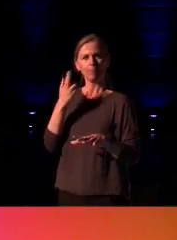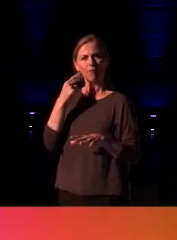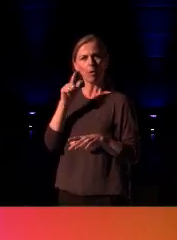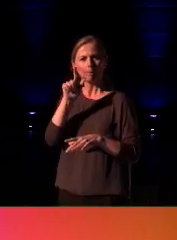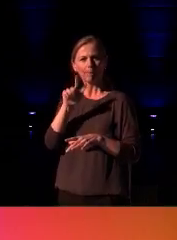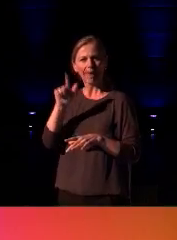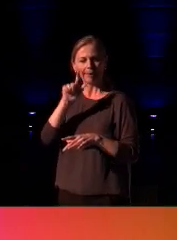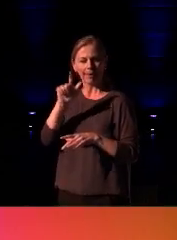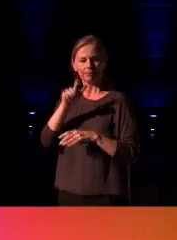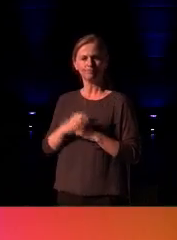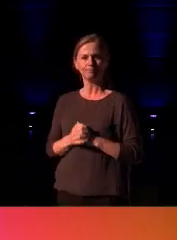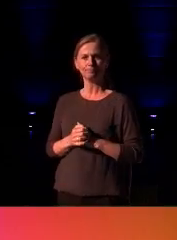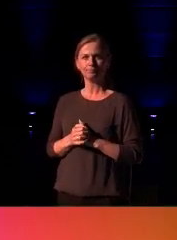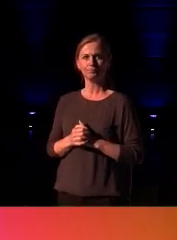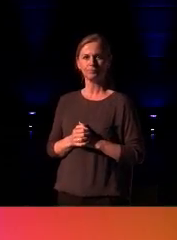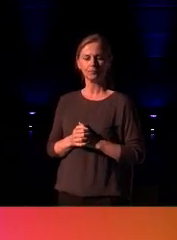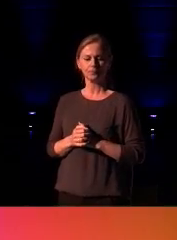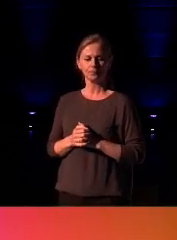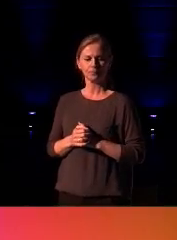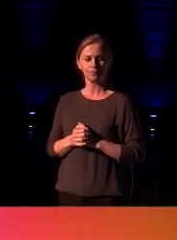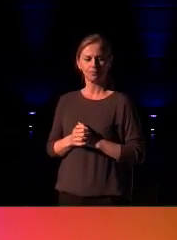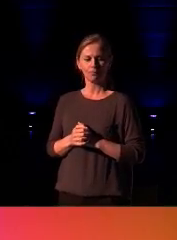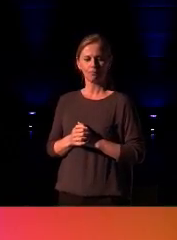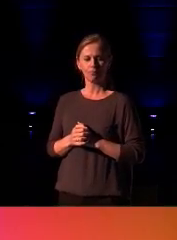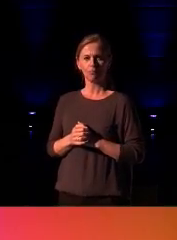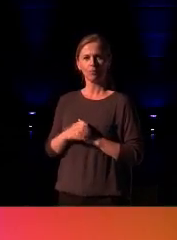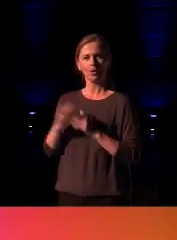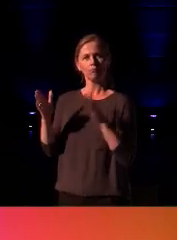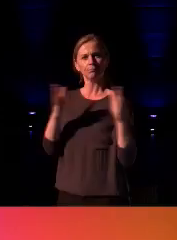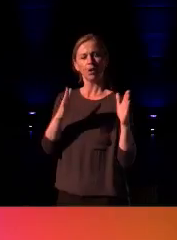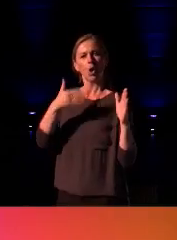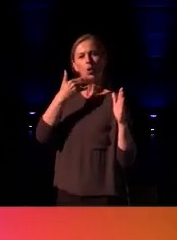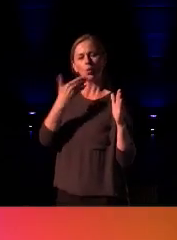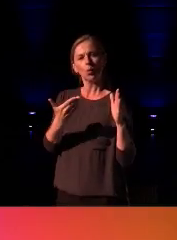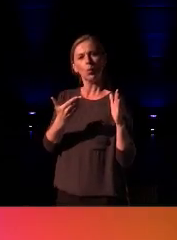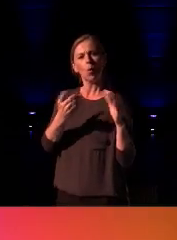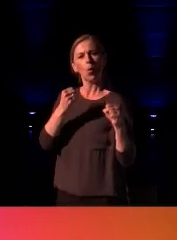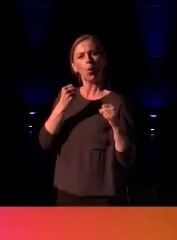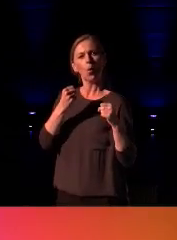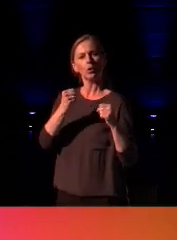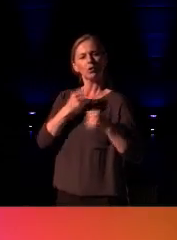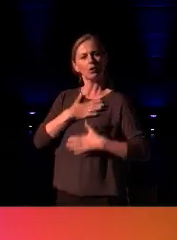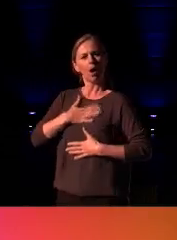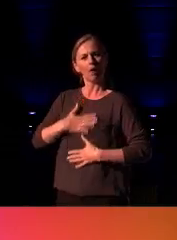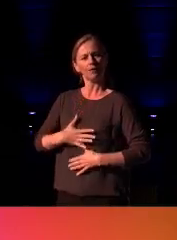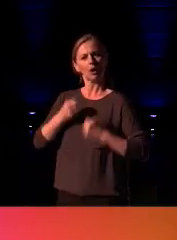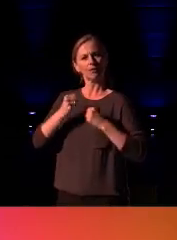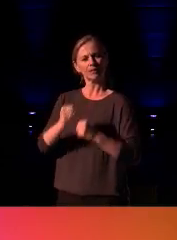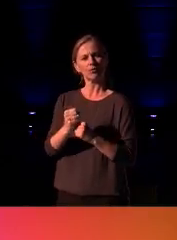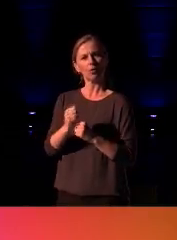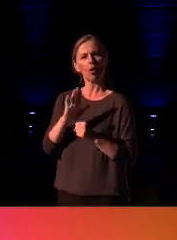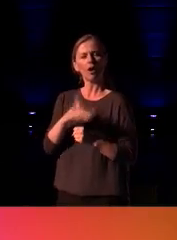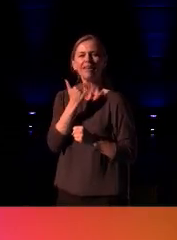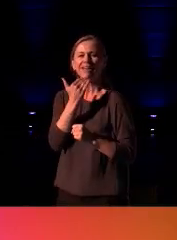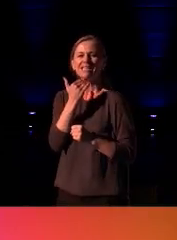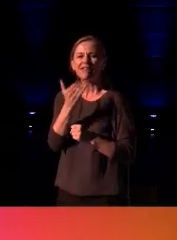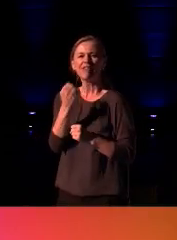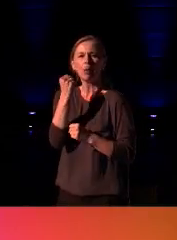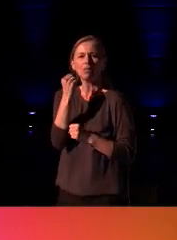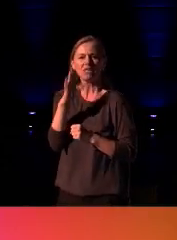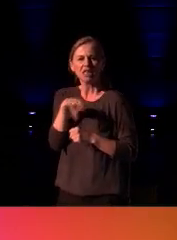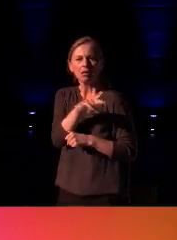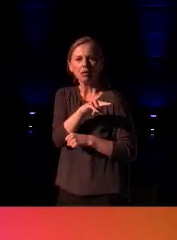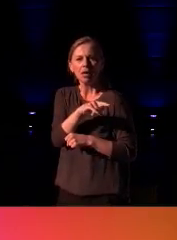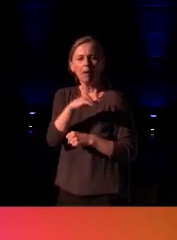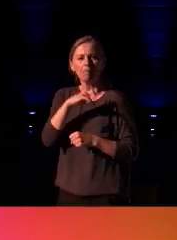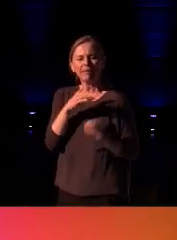ja. Her det en god organkapasitet, men også betydelig reservekapasitet.